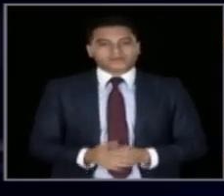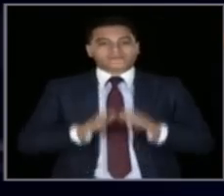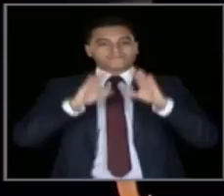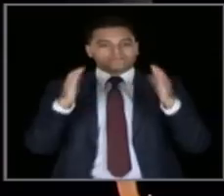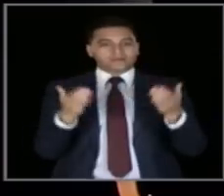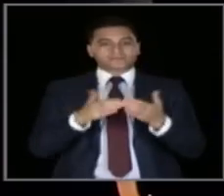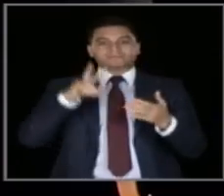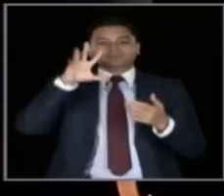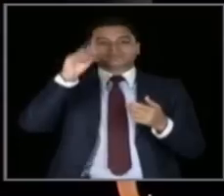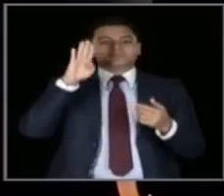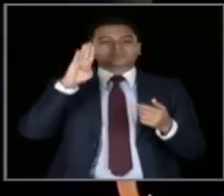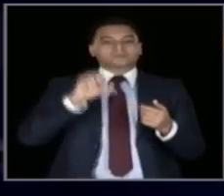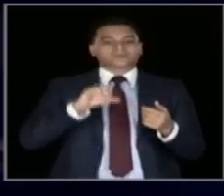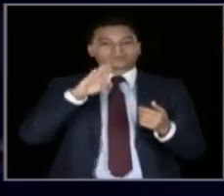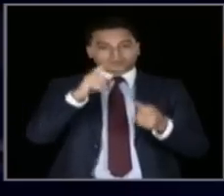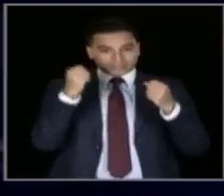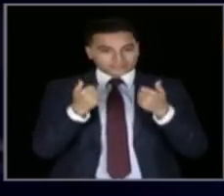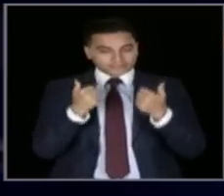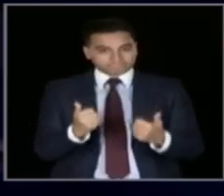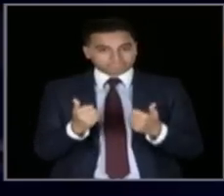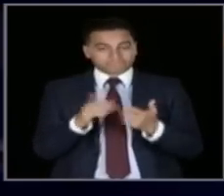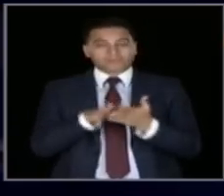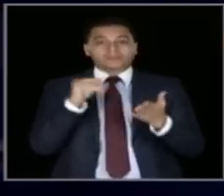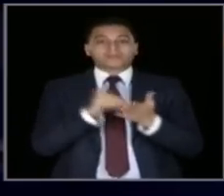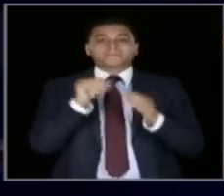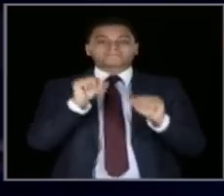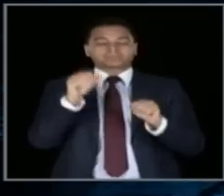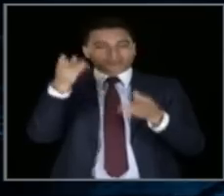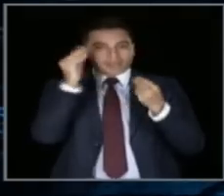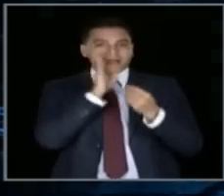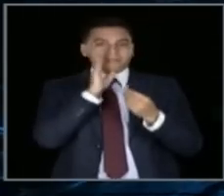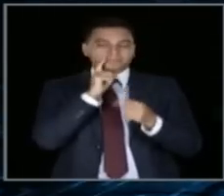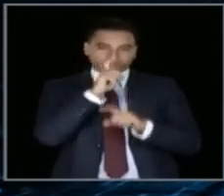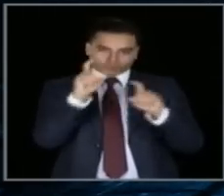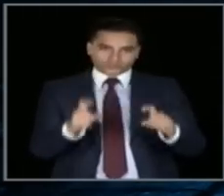الهكسوس جاهزين؟ يا الله. وأول فقرة هي فقرة العلم.